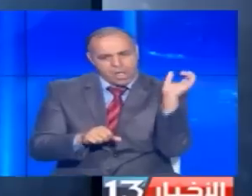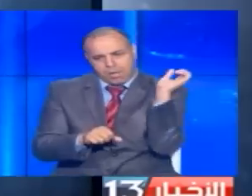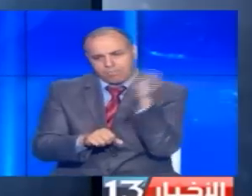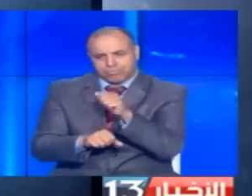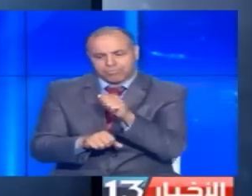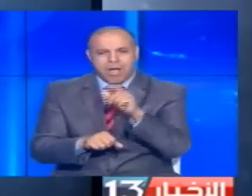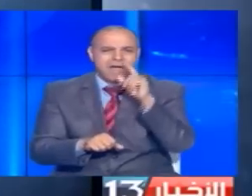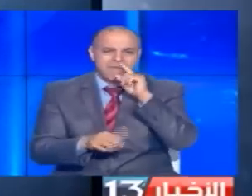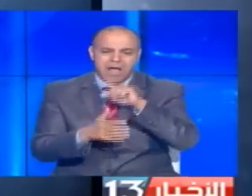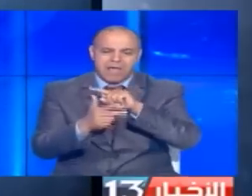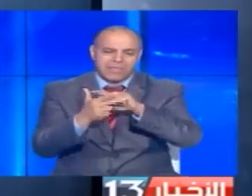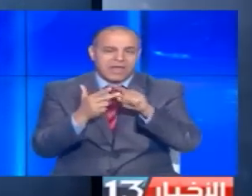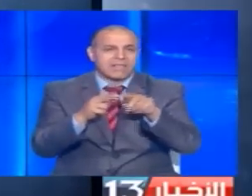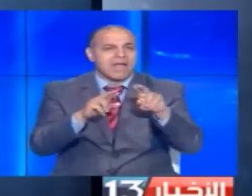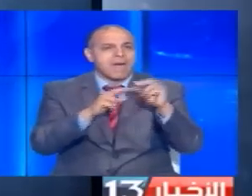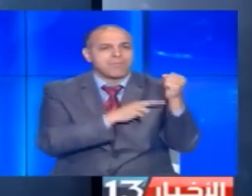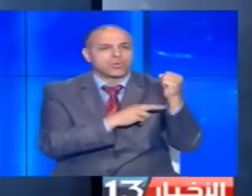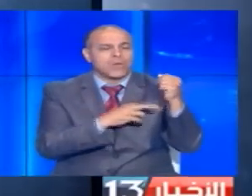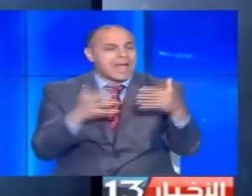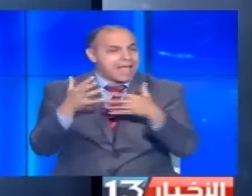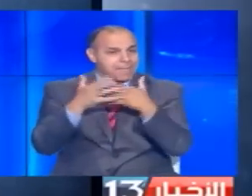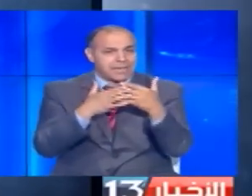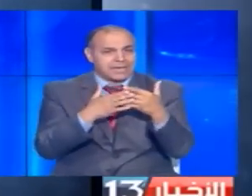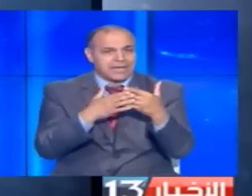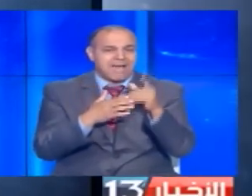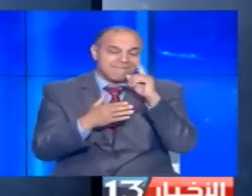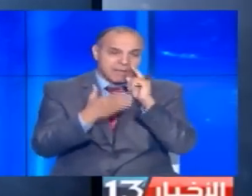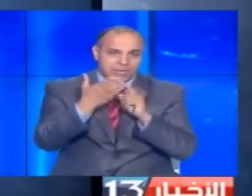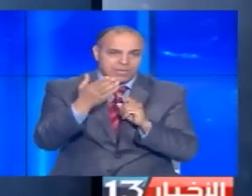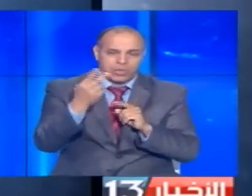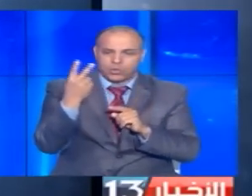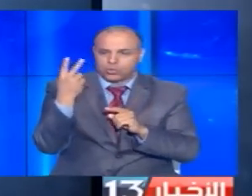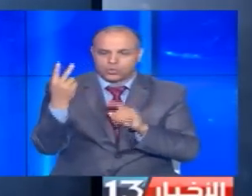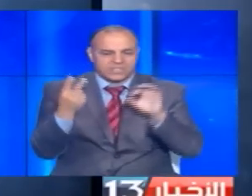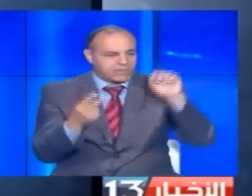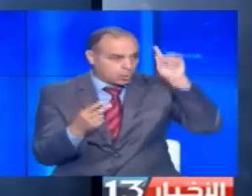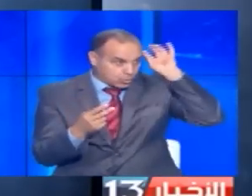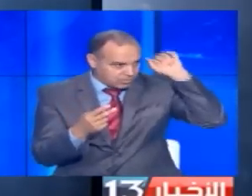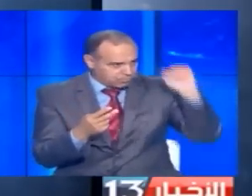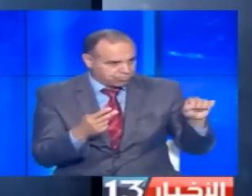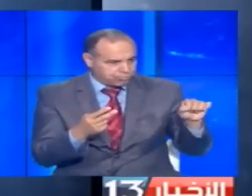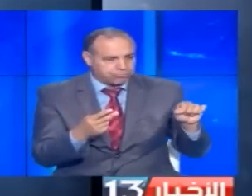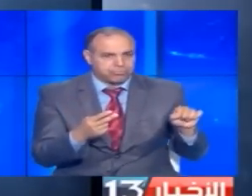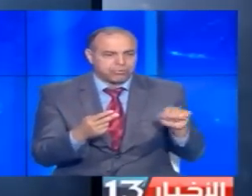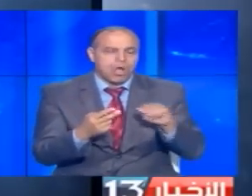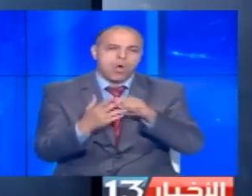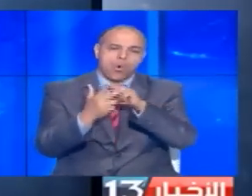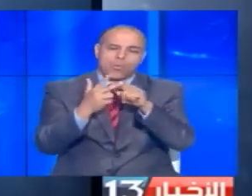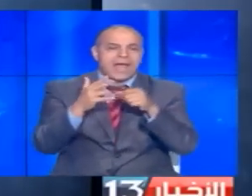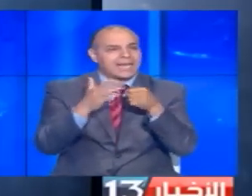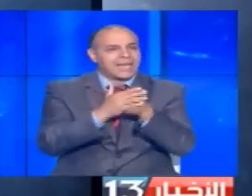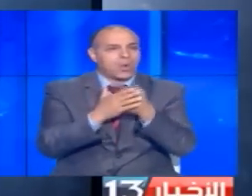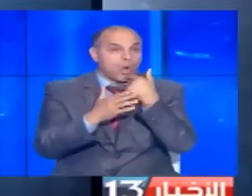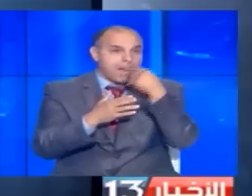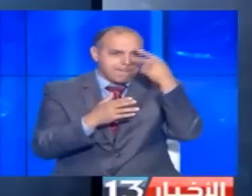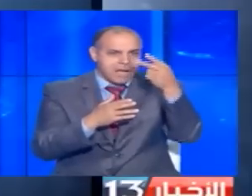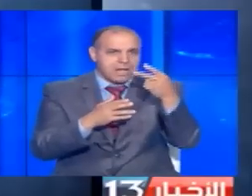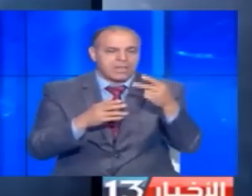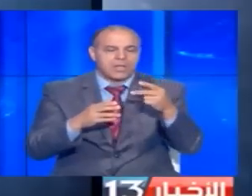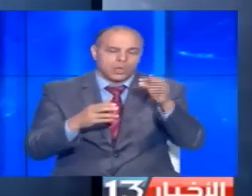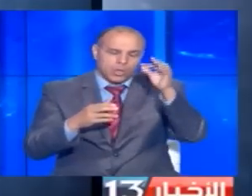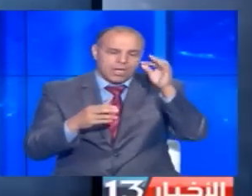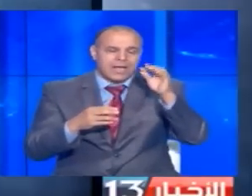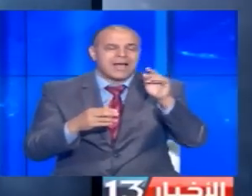على المصنفة الثالثة في البطولة الأمريكية ستيفانس بمجموعتين نظيفتين لتبلغ ربع النهائي، حيث ستواجه